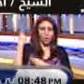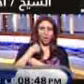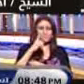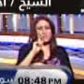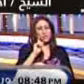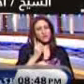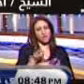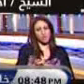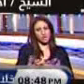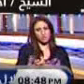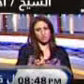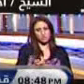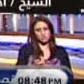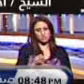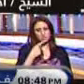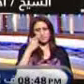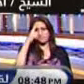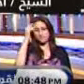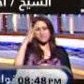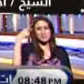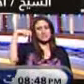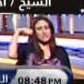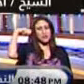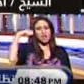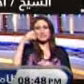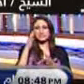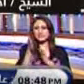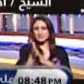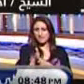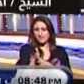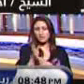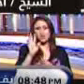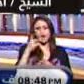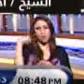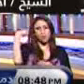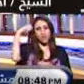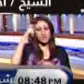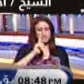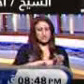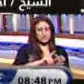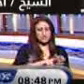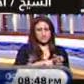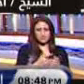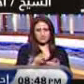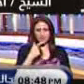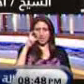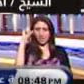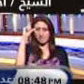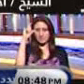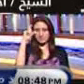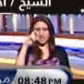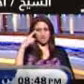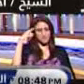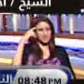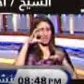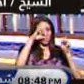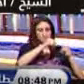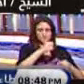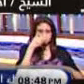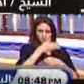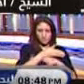جيه رئيس ليبرالي أو سلفي أو يساري هيعمل إيه في المساجد؟ فعشان كده إحنا بنطالب